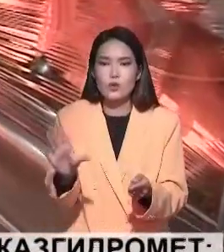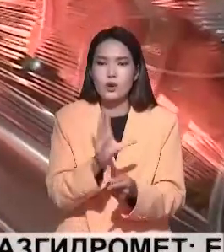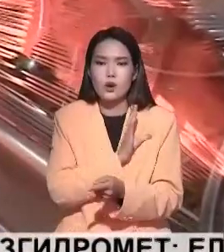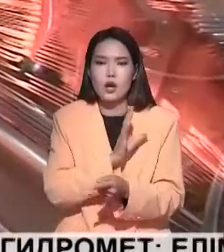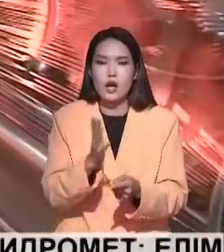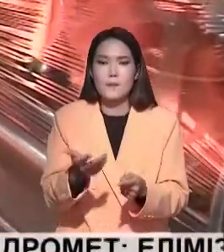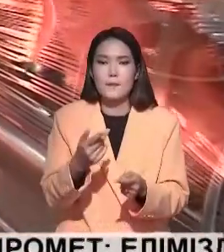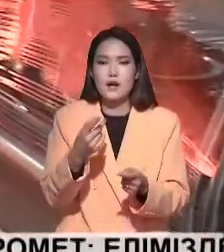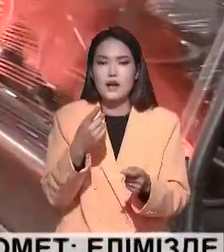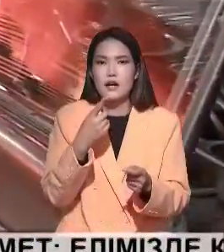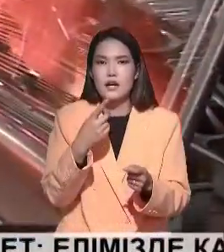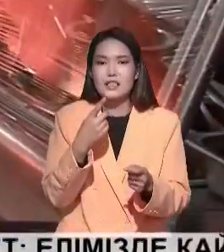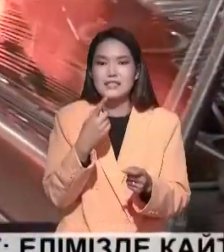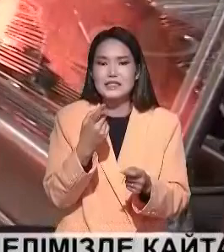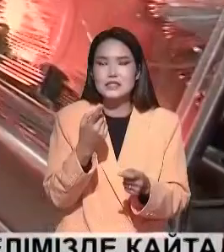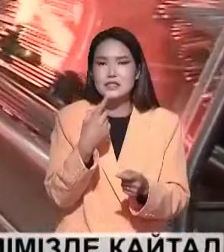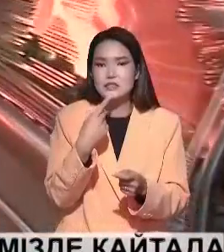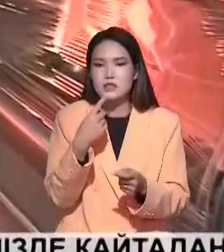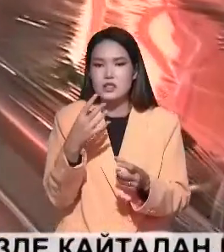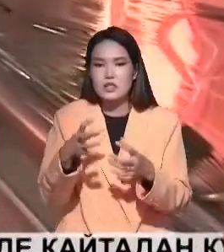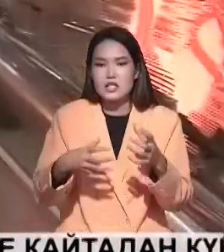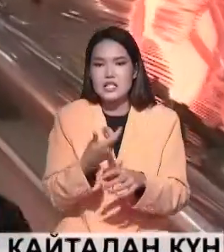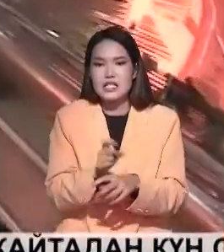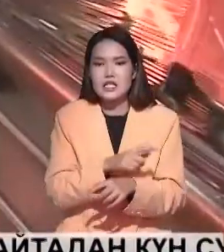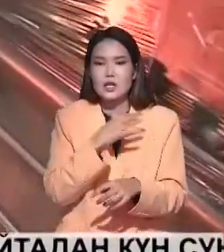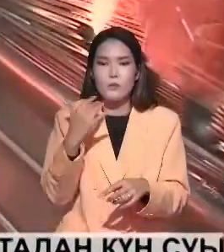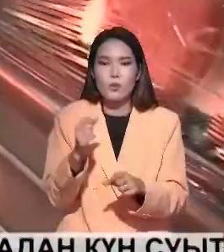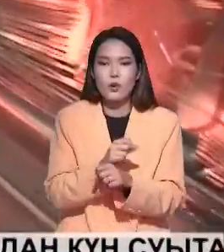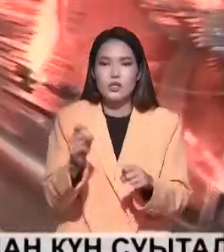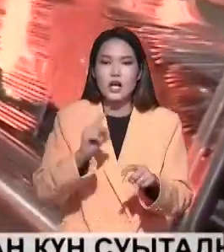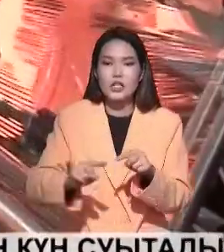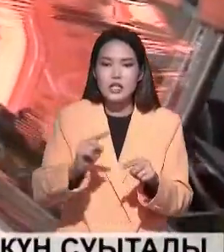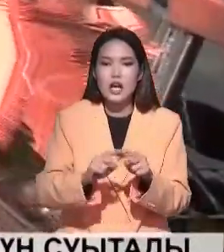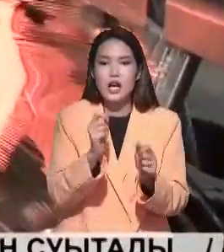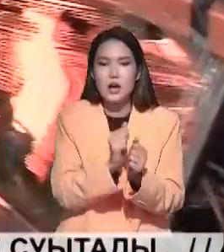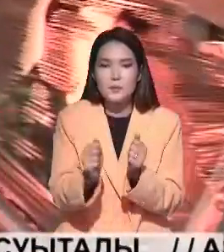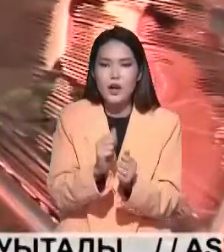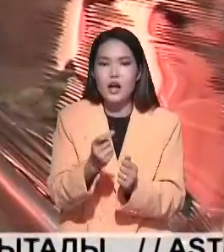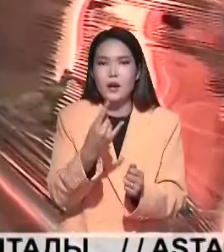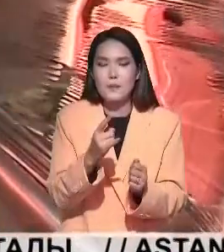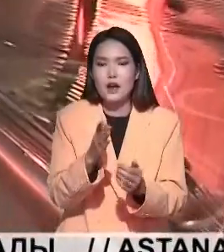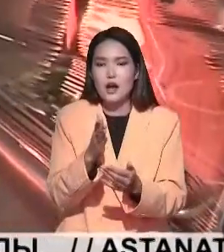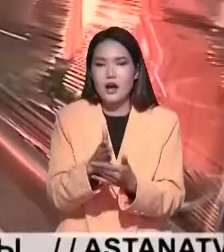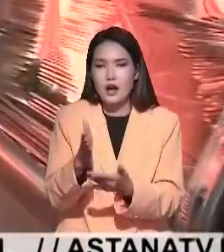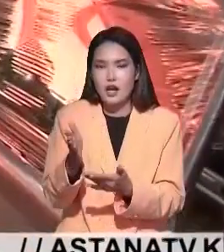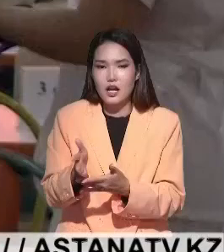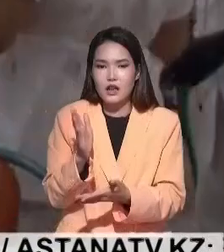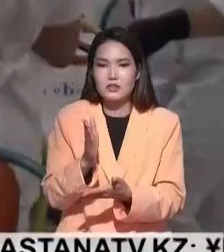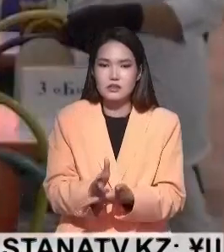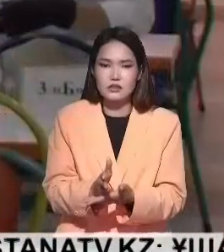Қызылша томатты көп болмау керек. Сол, каждый баланың өз несі болады. Калорийности,